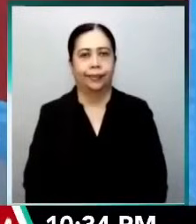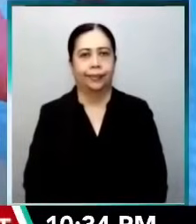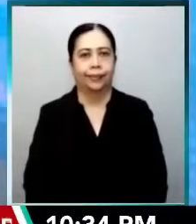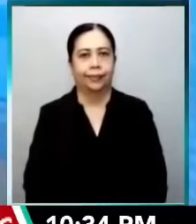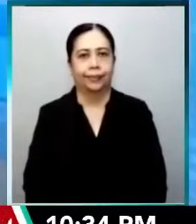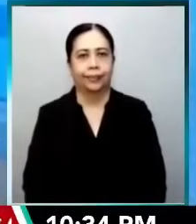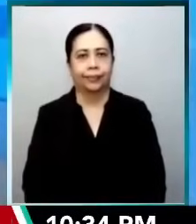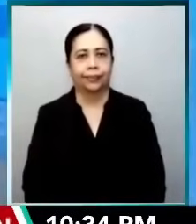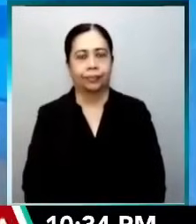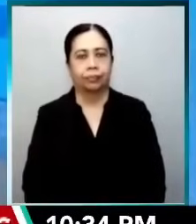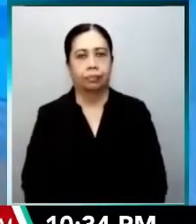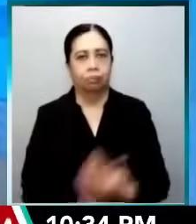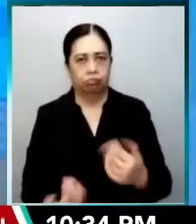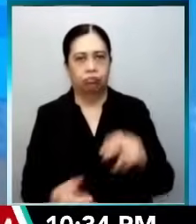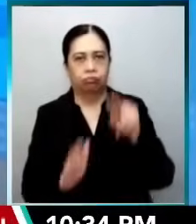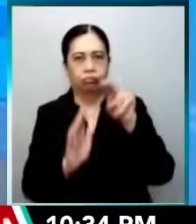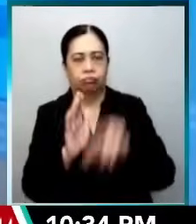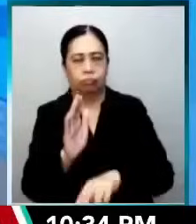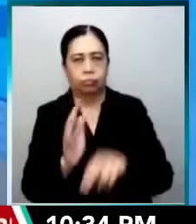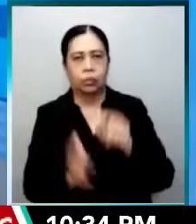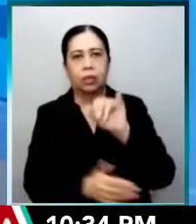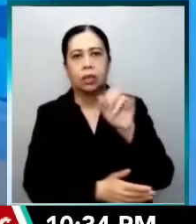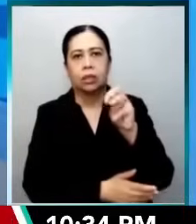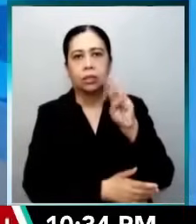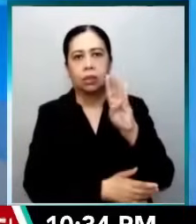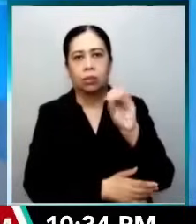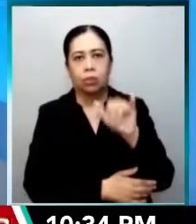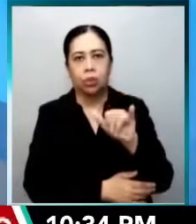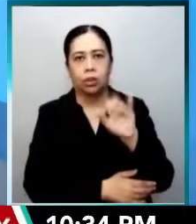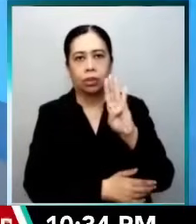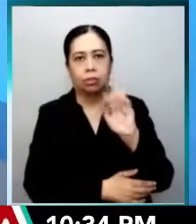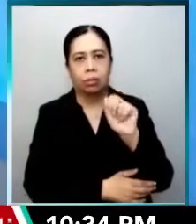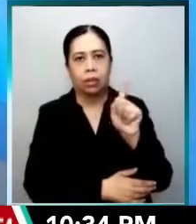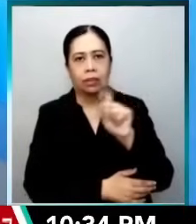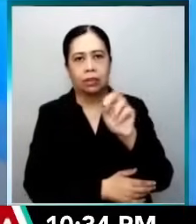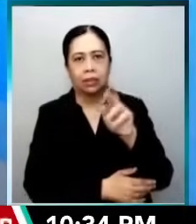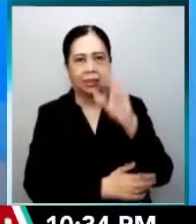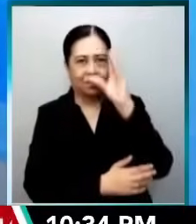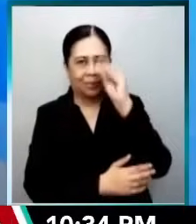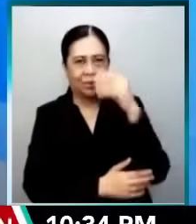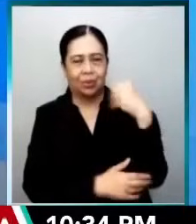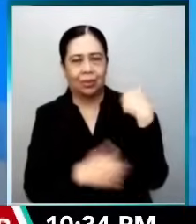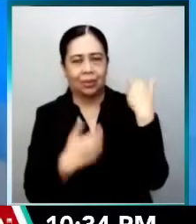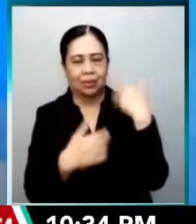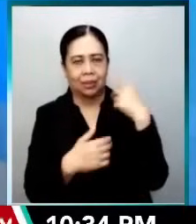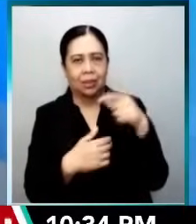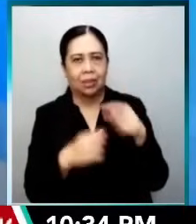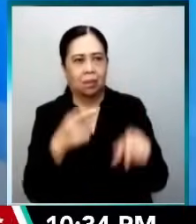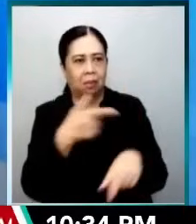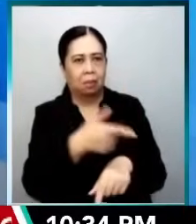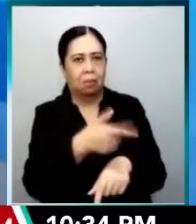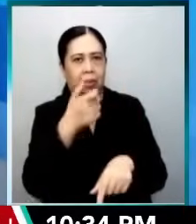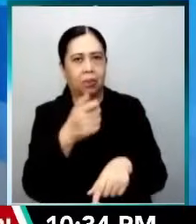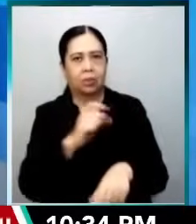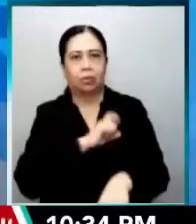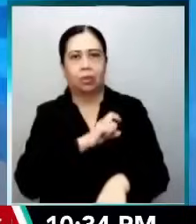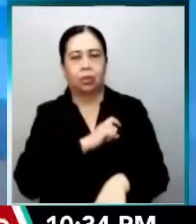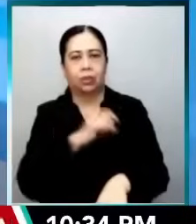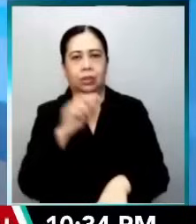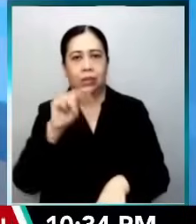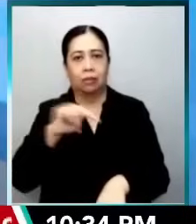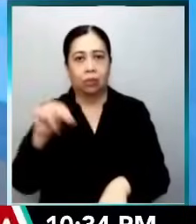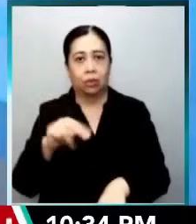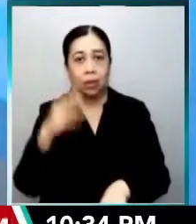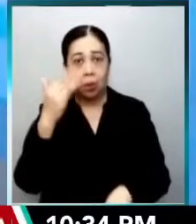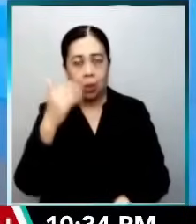Inilibing na si Jemboy Baltazar, ang 17-anyos na binatang napatay ng mga pulis na botas dahil sa maling akala. Nakausap na